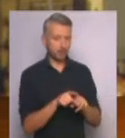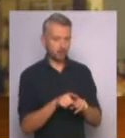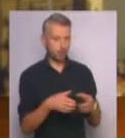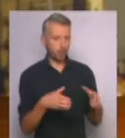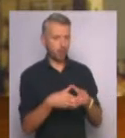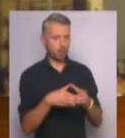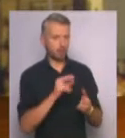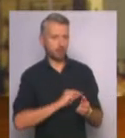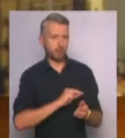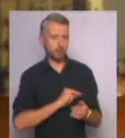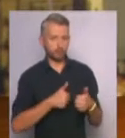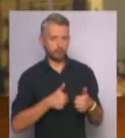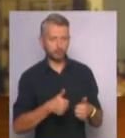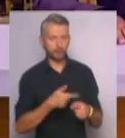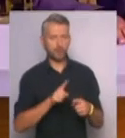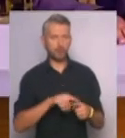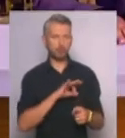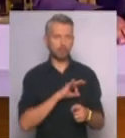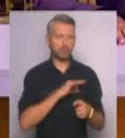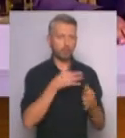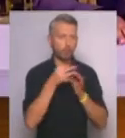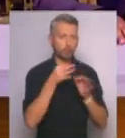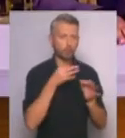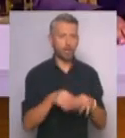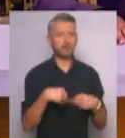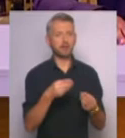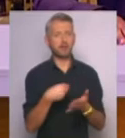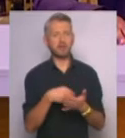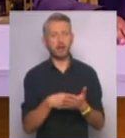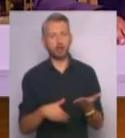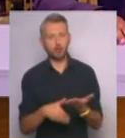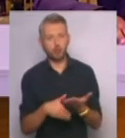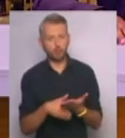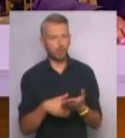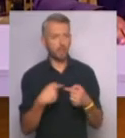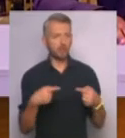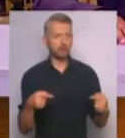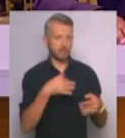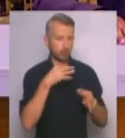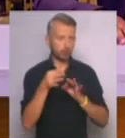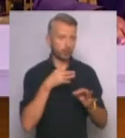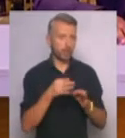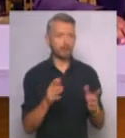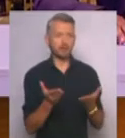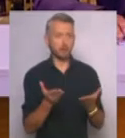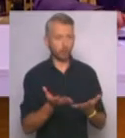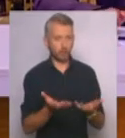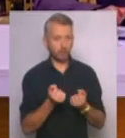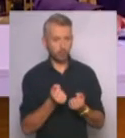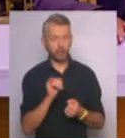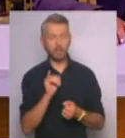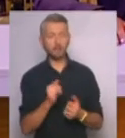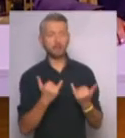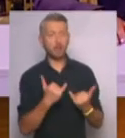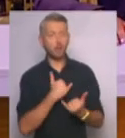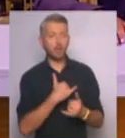яка працює. Це юридичні консультації, надання матеріальної допомоги, і будь-які інші консультації, які отримуються. І зараз у